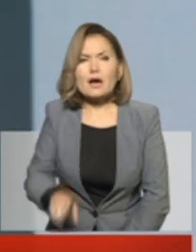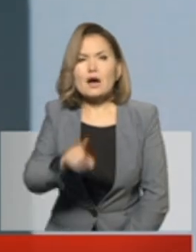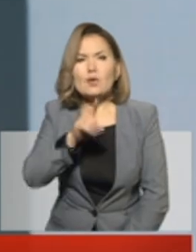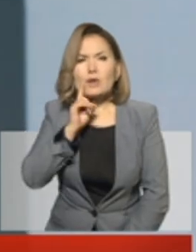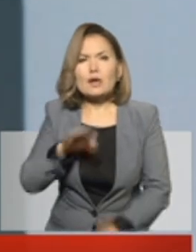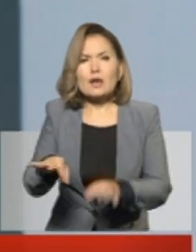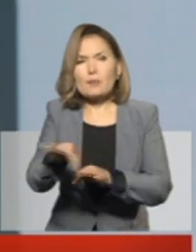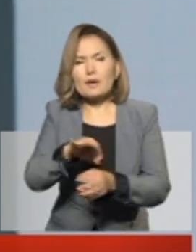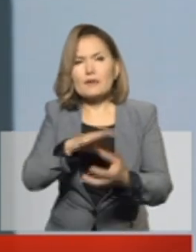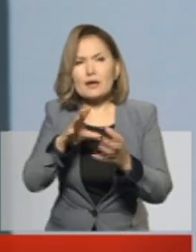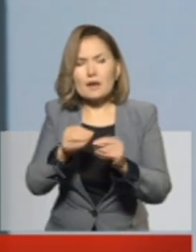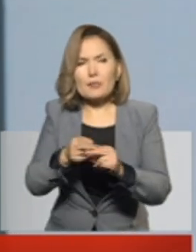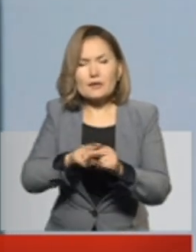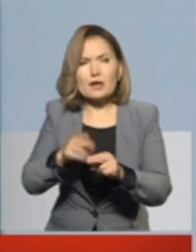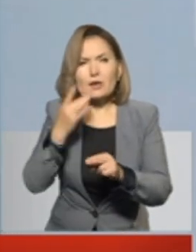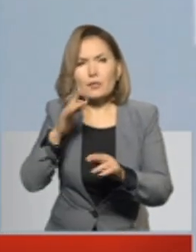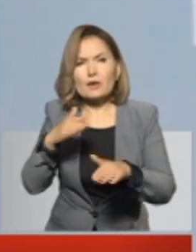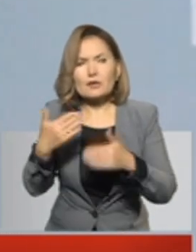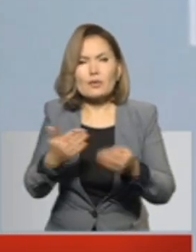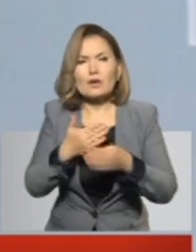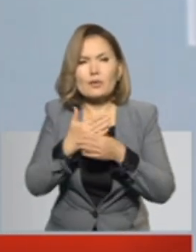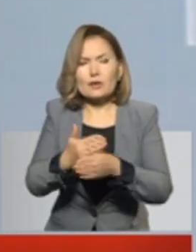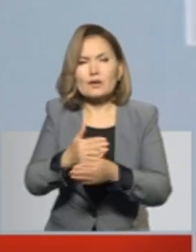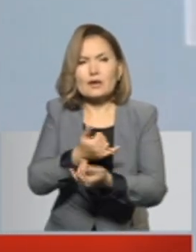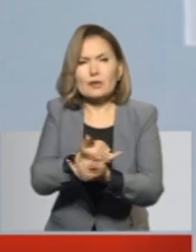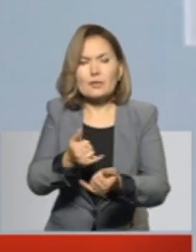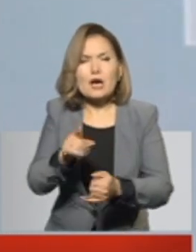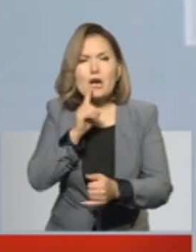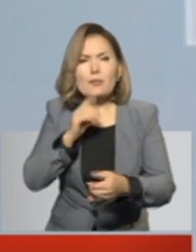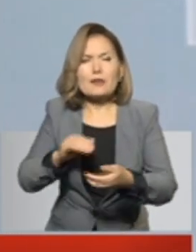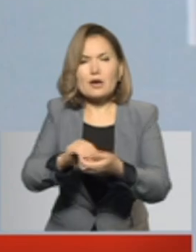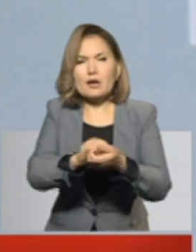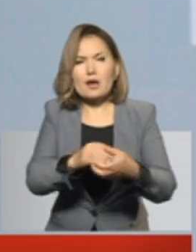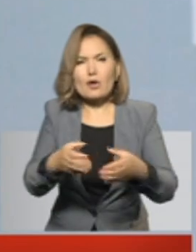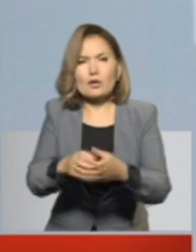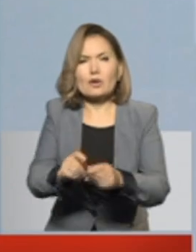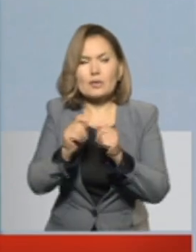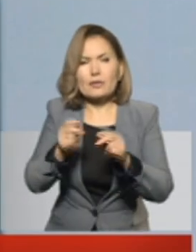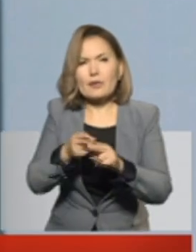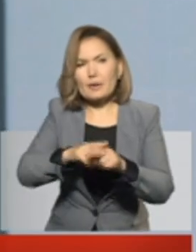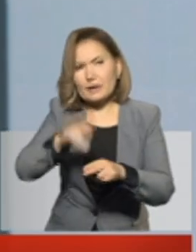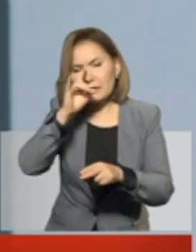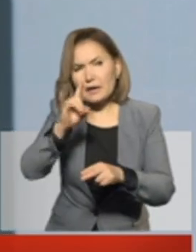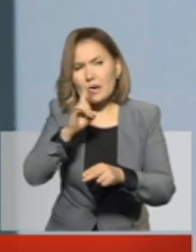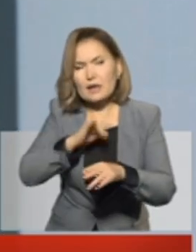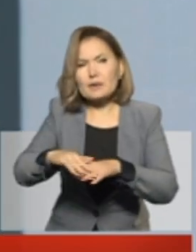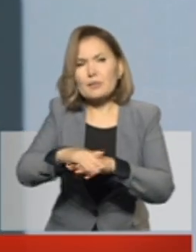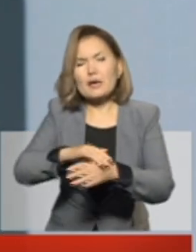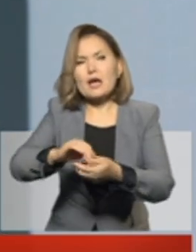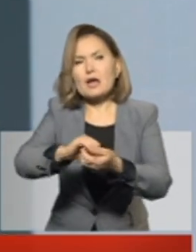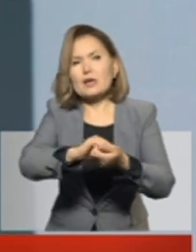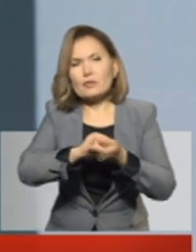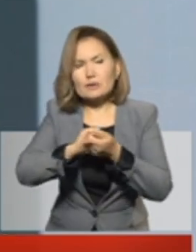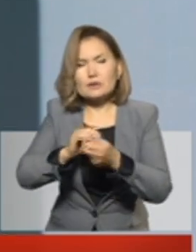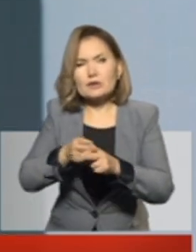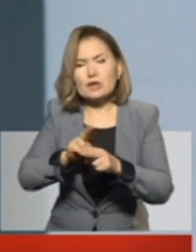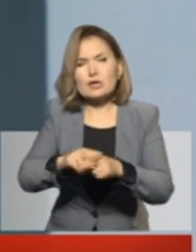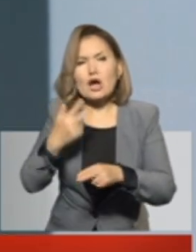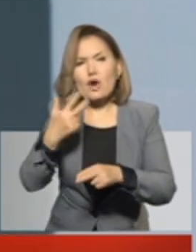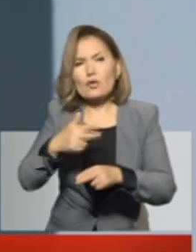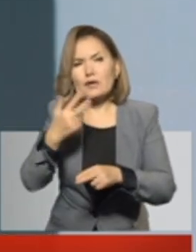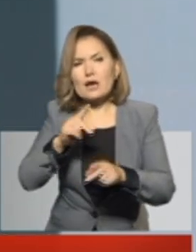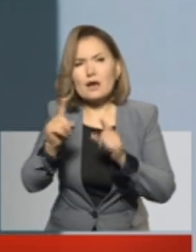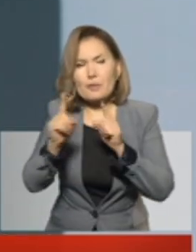Жастар жобалары мен бастамаларына жан-жақты қолдау көрсететін Жастар Ассамблеясы құрылды. Бұл бастама Қазақстан Халқы Ассамблеясының